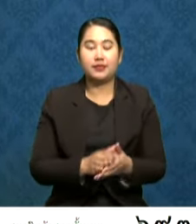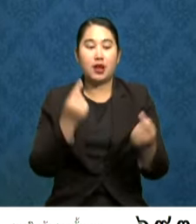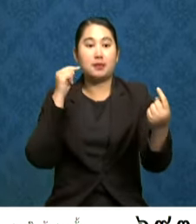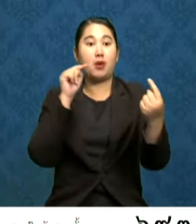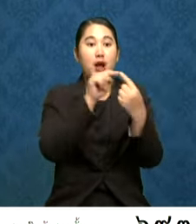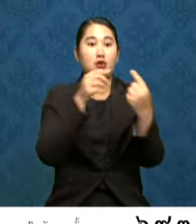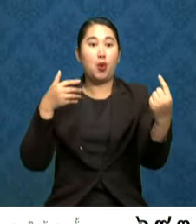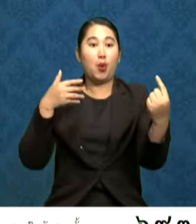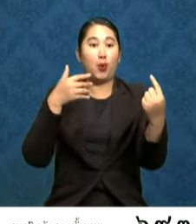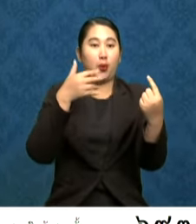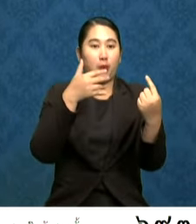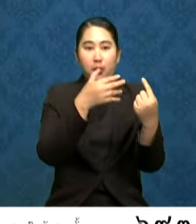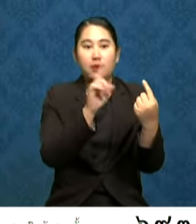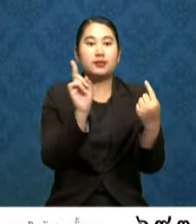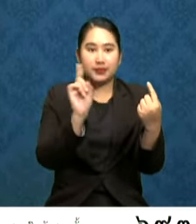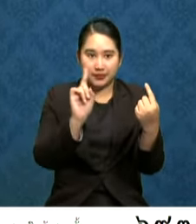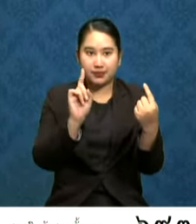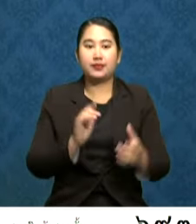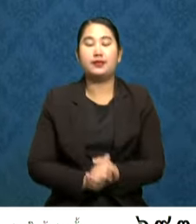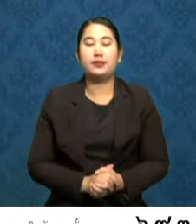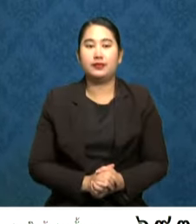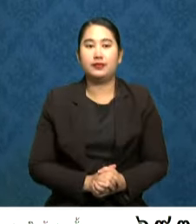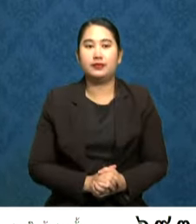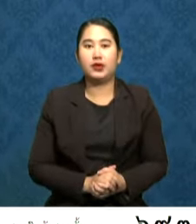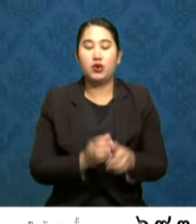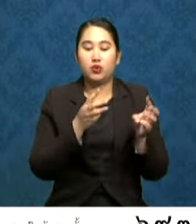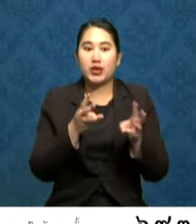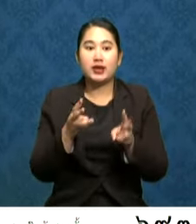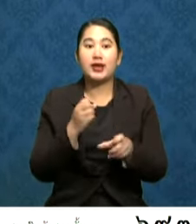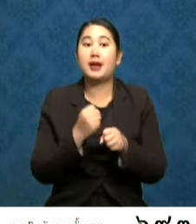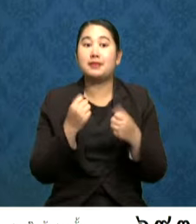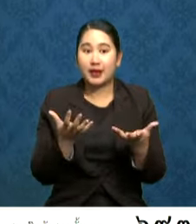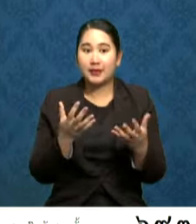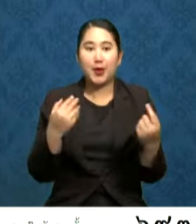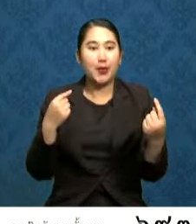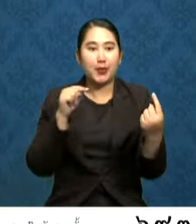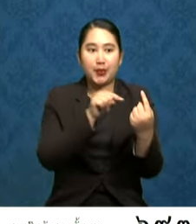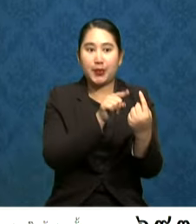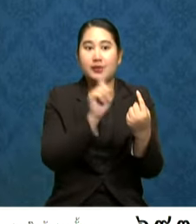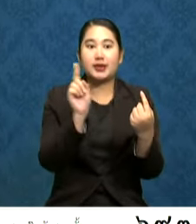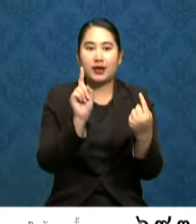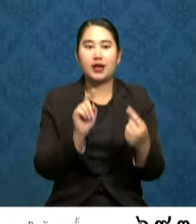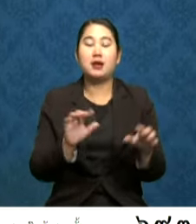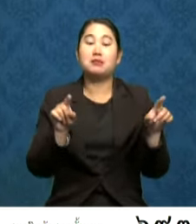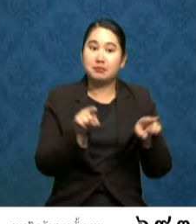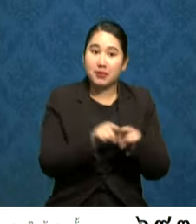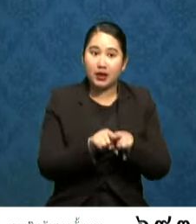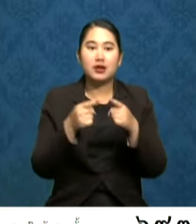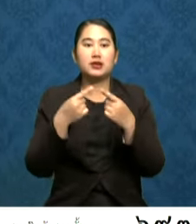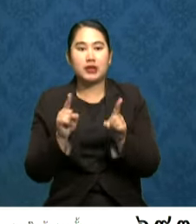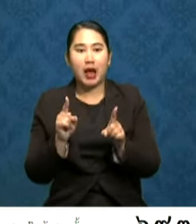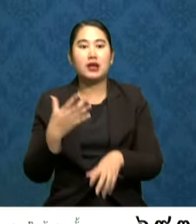หมายจุดมุ่งหมายอยู่ที่ใดนะคะแล้วก็เอ่อด้วยวิธีการไหนเดินทางไปในเส้นทางไหนเหมือนหรือต่างกับที่เคย